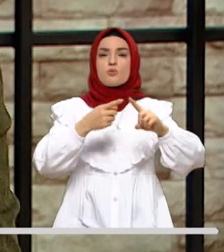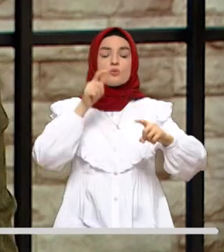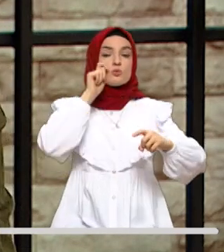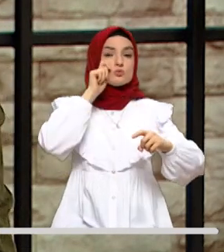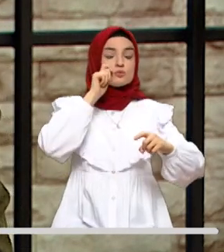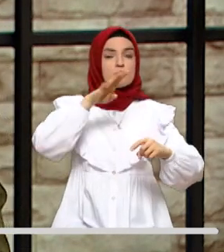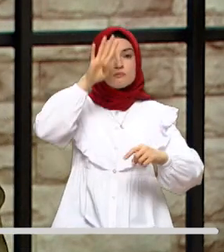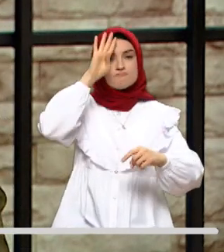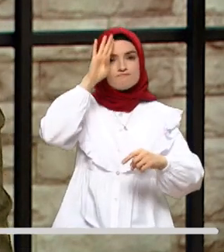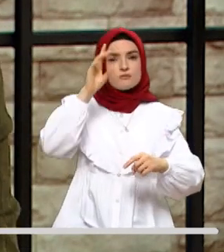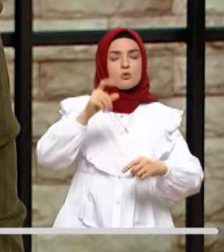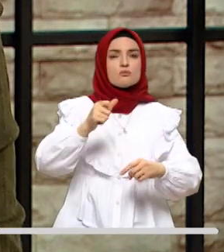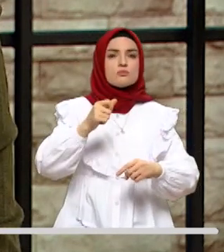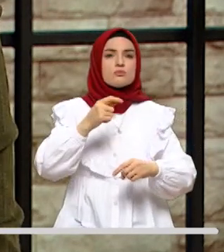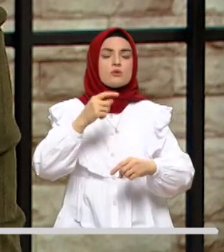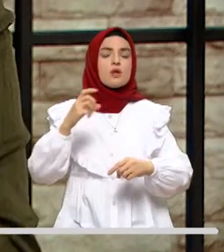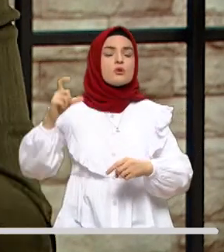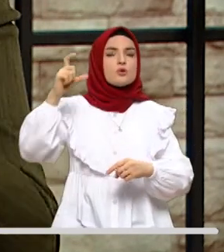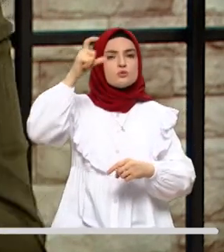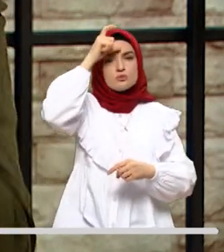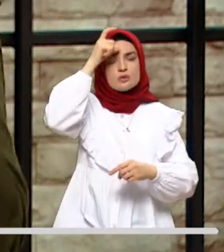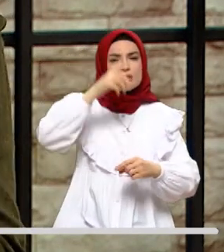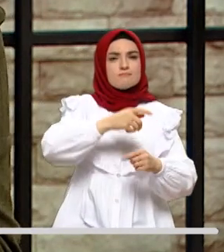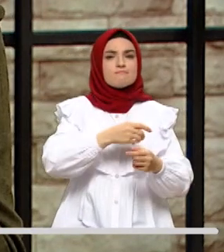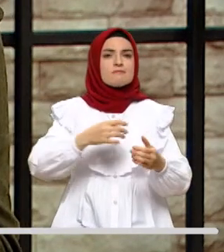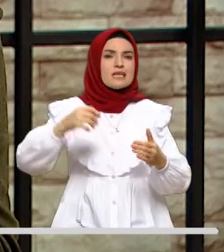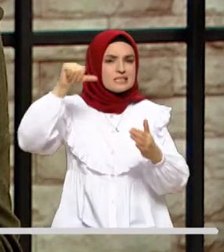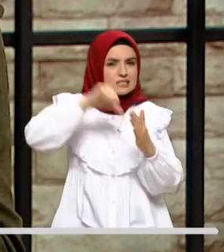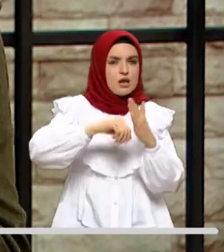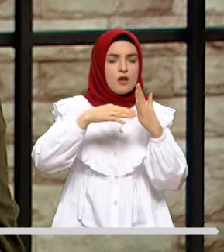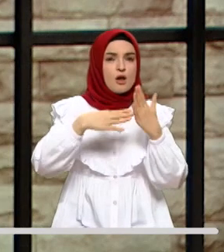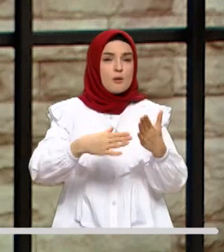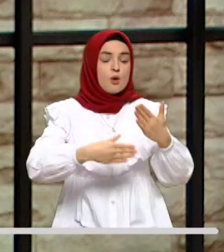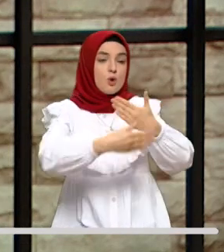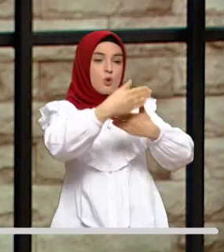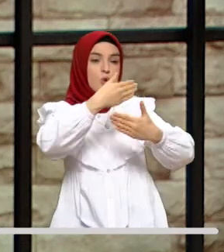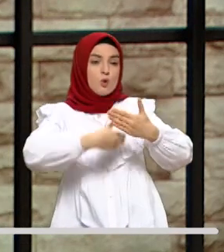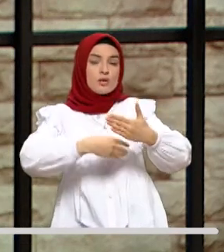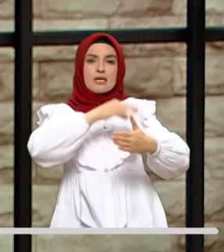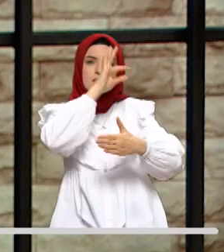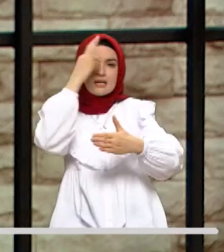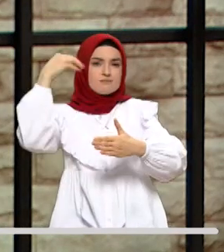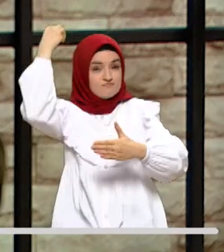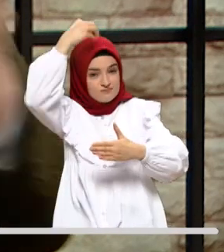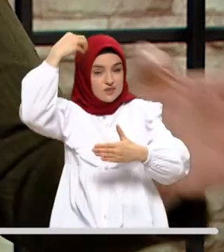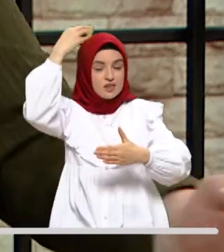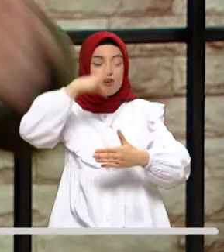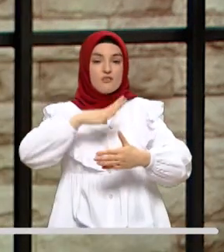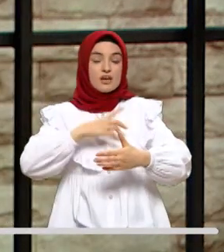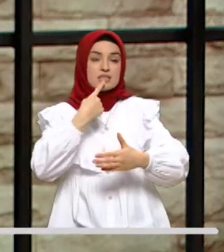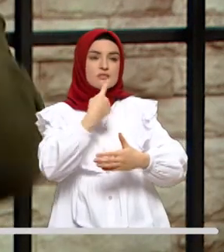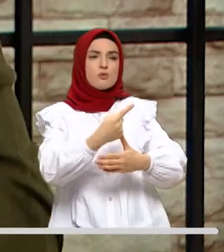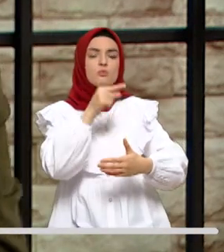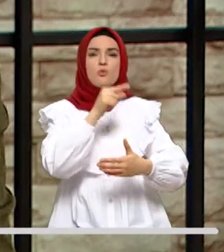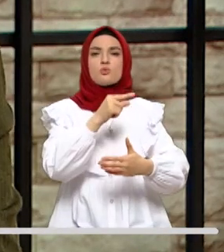yenerdik. Ama önlerinde yeşil sarıklılar var idi diyor. Muhammed İkbal'i bilemiyorlardı.